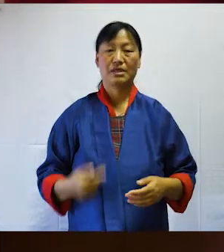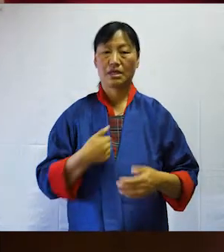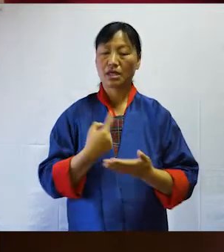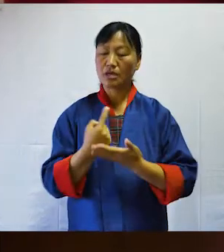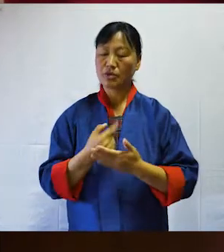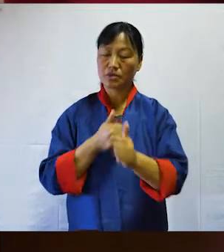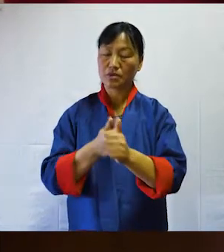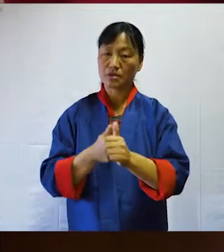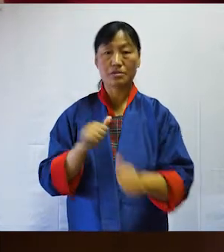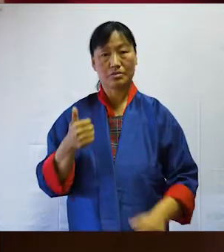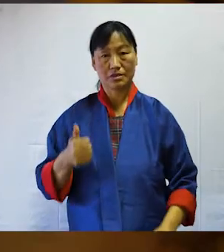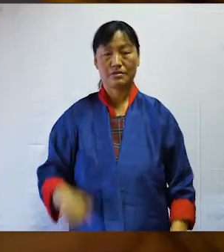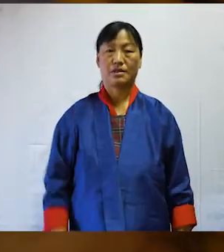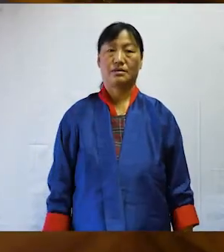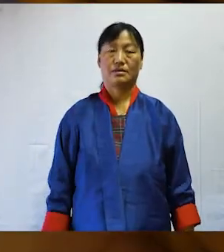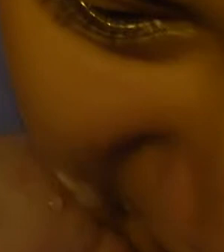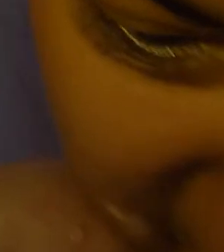अन्त उसलाई टाइम दिनु पर्यो